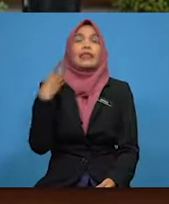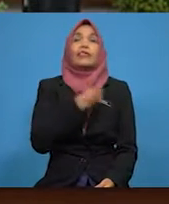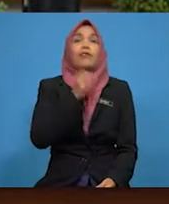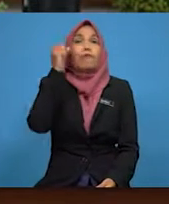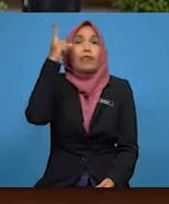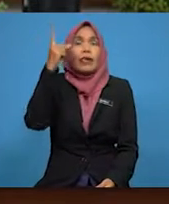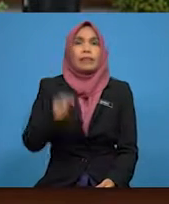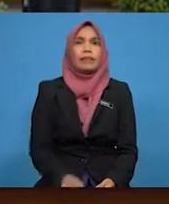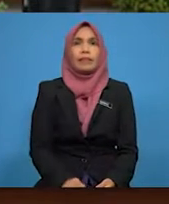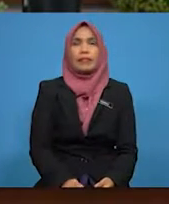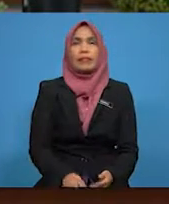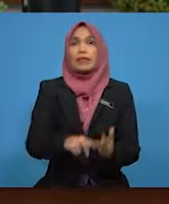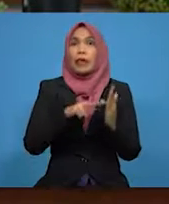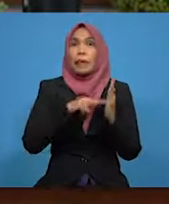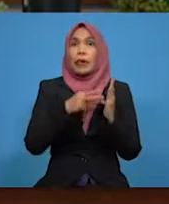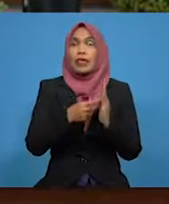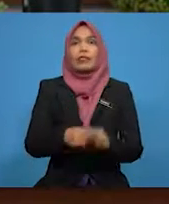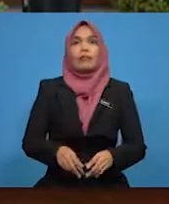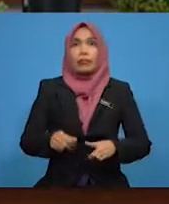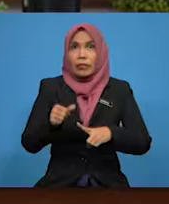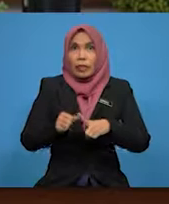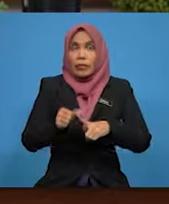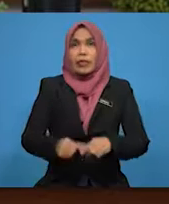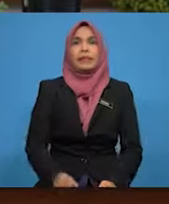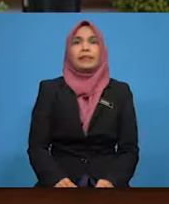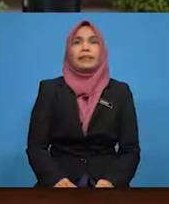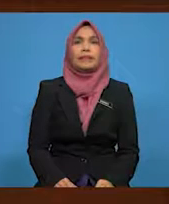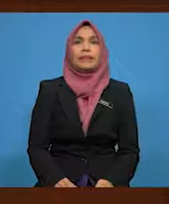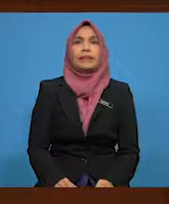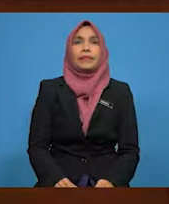memahami maksud disiplin dalam konteks pekerjaan.